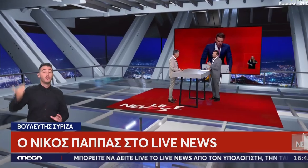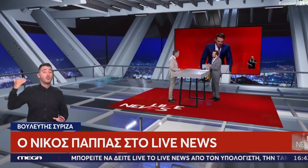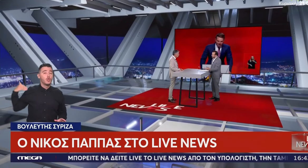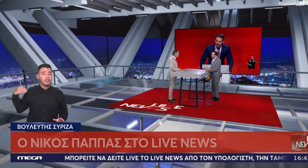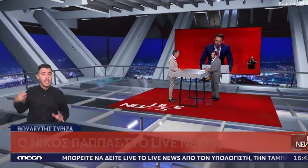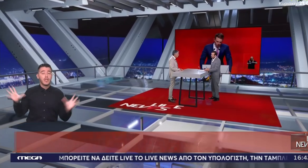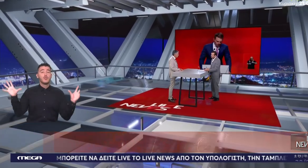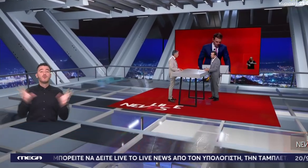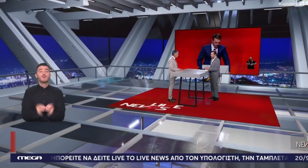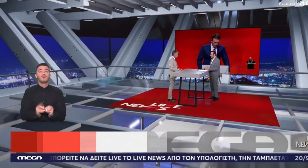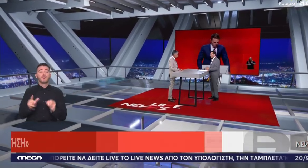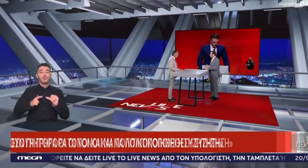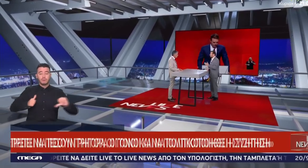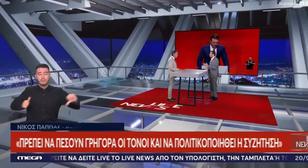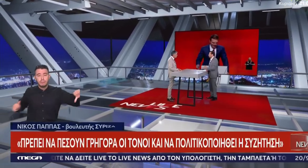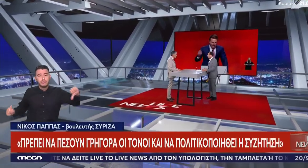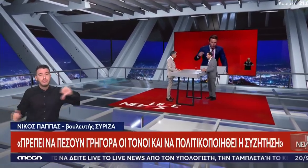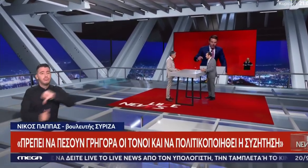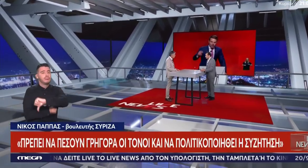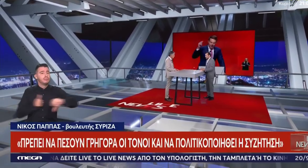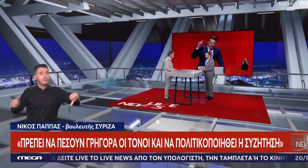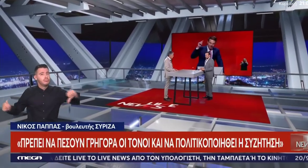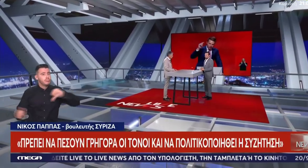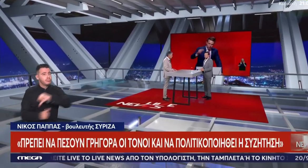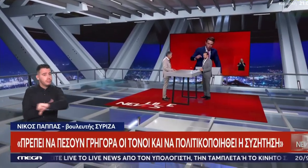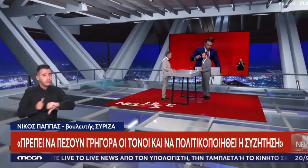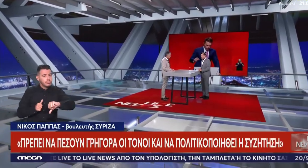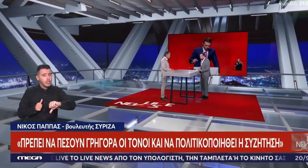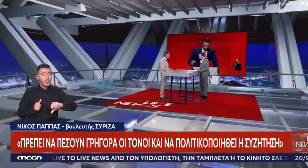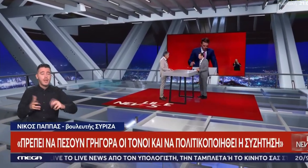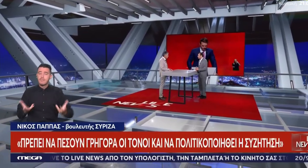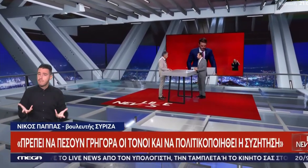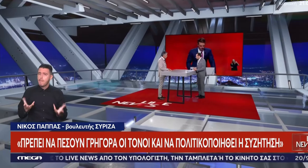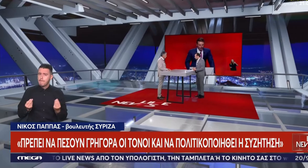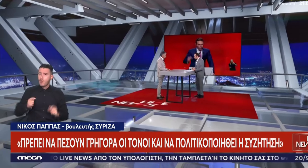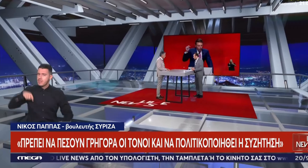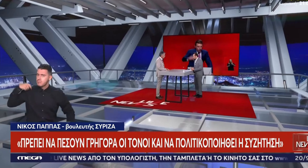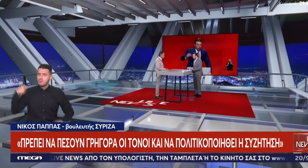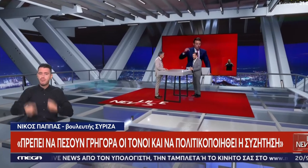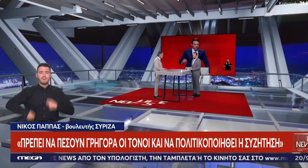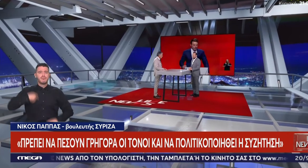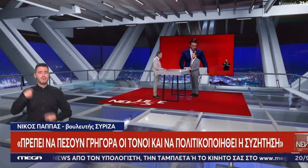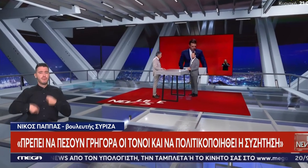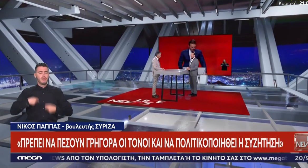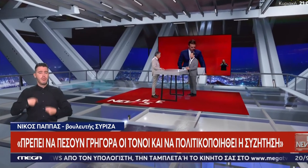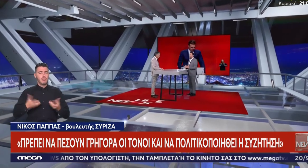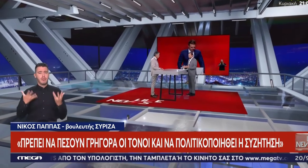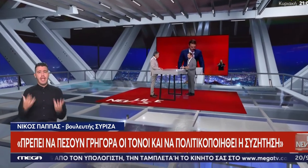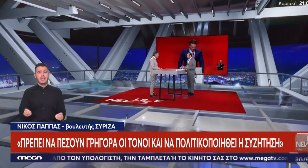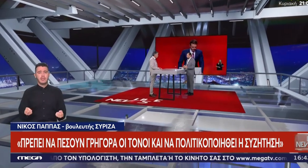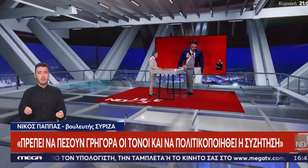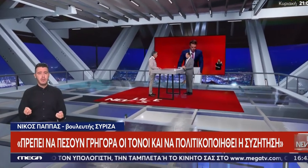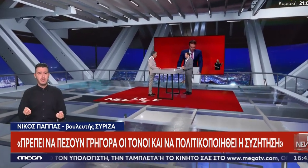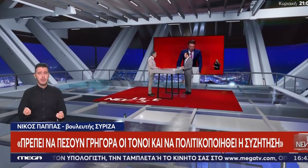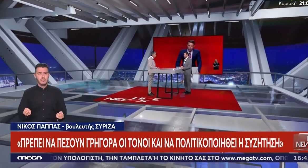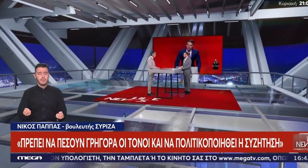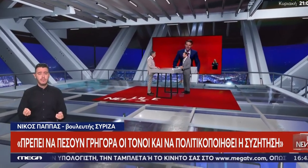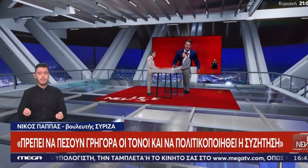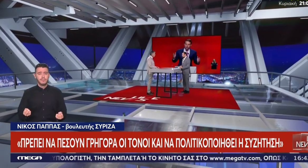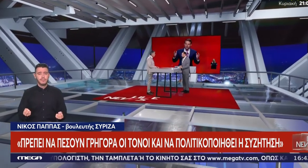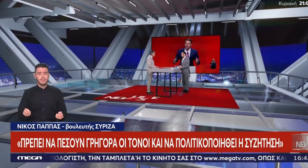ασπόνδυλος πολυσυλλεκτισμός. Είναι μια άποψη με την οποία διαφωνώ και γι' αυτό το λόγο, όπως γνωρίζετε κι εσείς, προέκυψε και